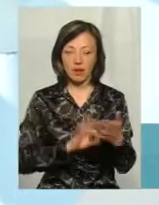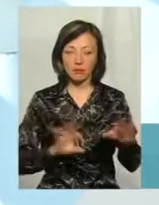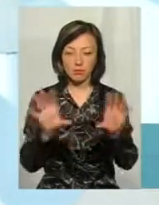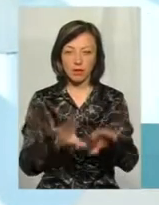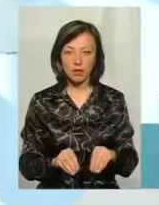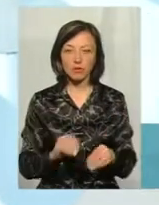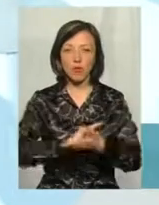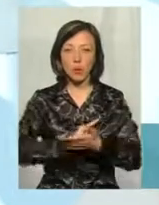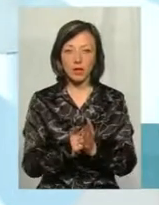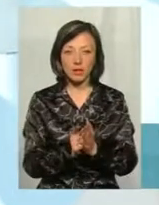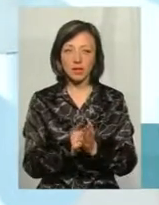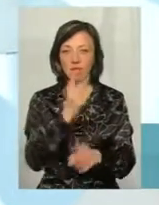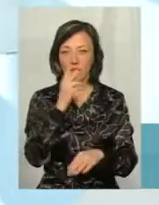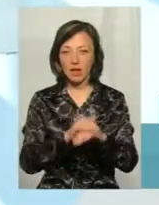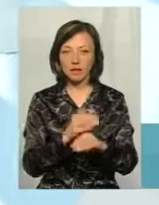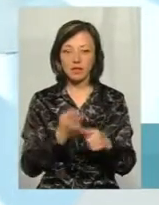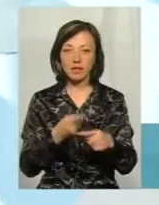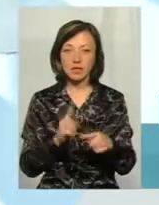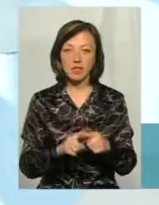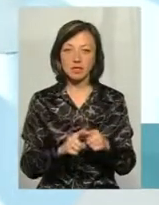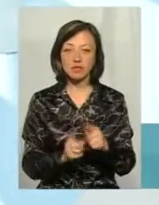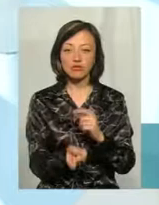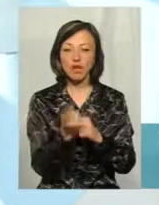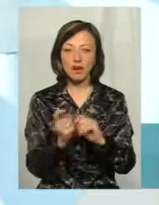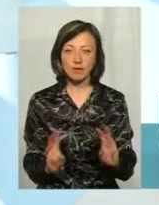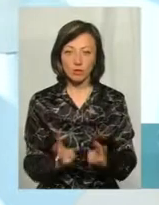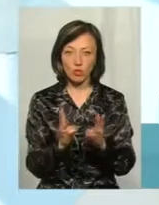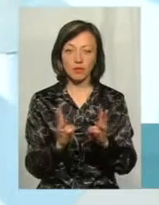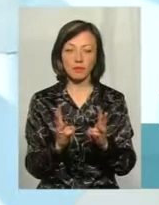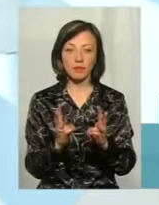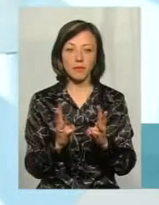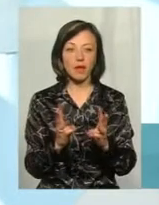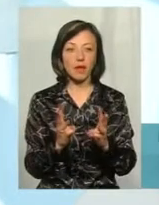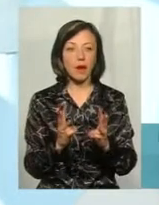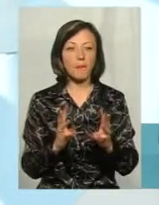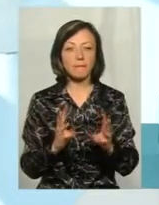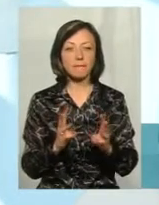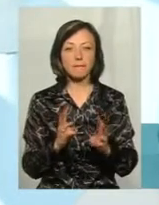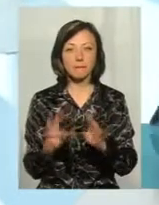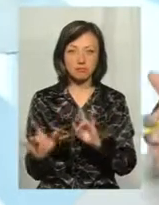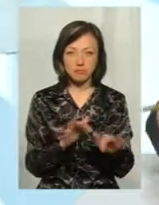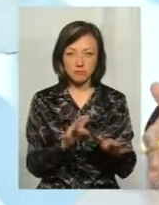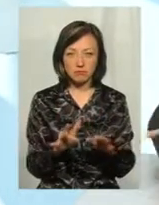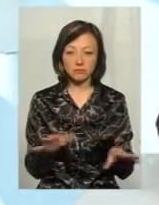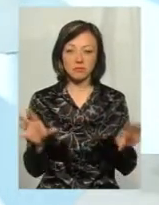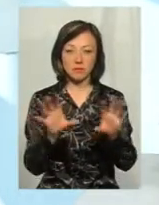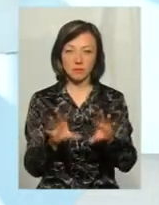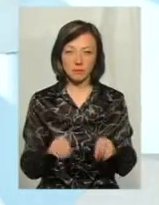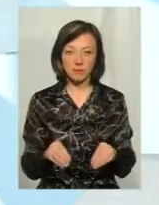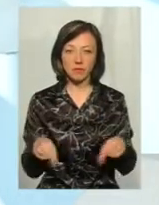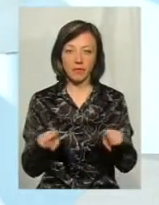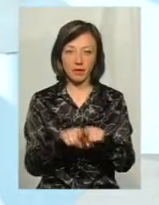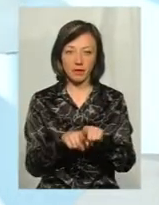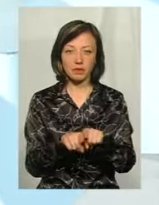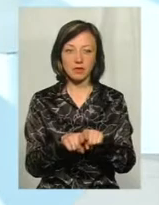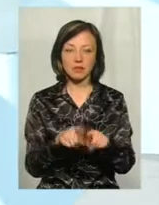що ми оперативно виявили ці, значить, джерела, значить, вогню, от прийняли міри, значить, і ми, значить, таким чином,